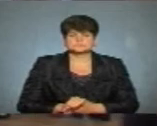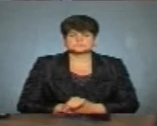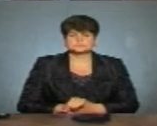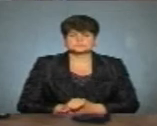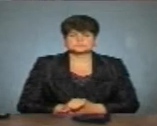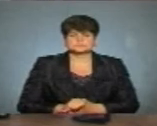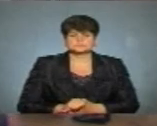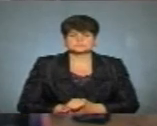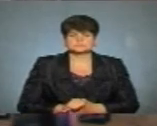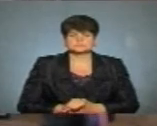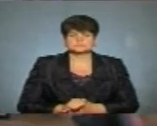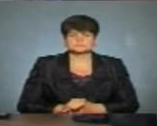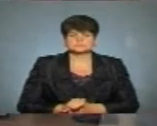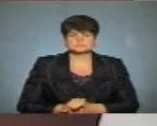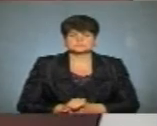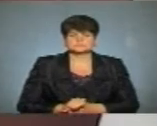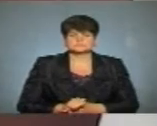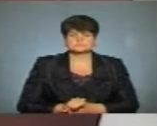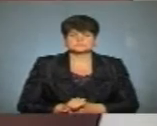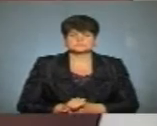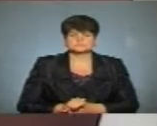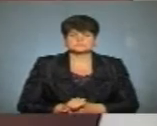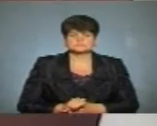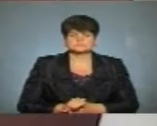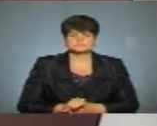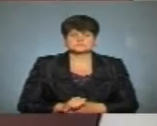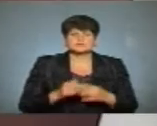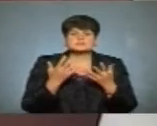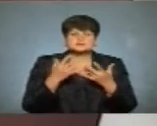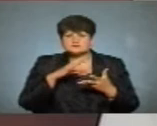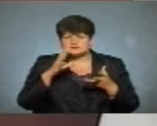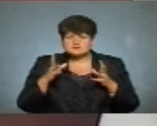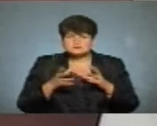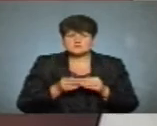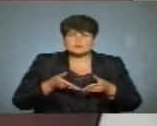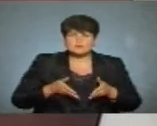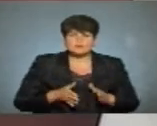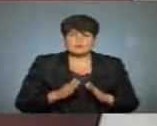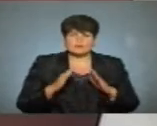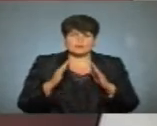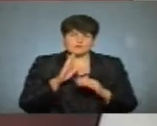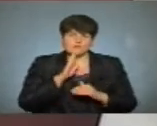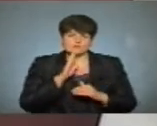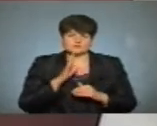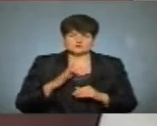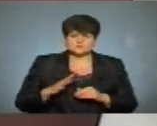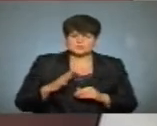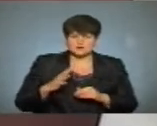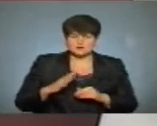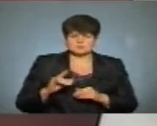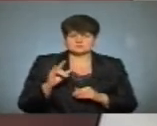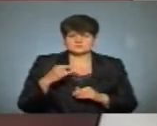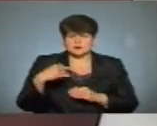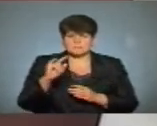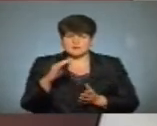Журавель. Новини на Суспільному. Тернопіль. Скільки загалом породіль на Тернопільщині чекають на пакунки малюка,